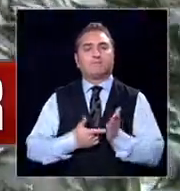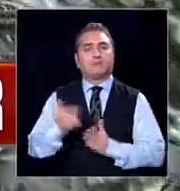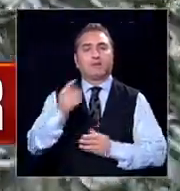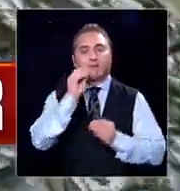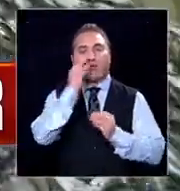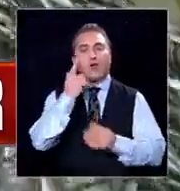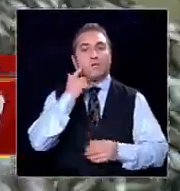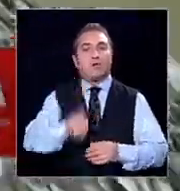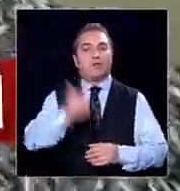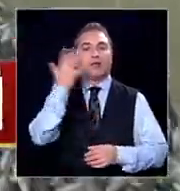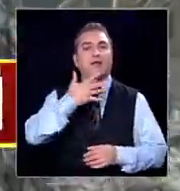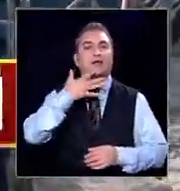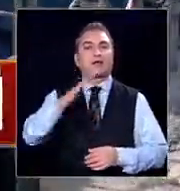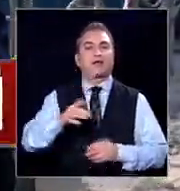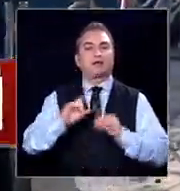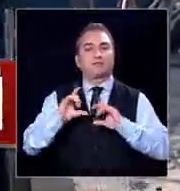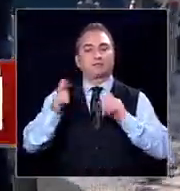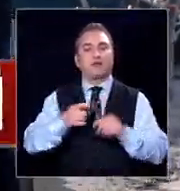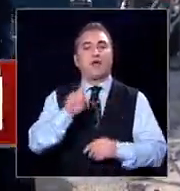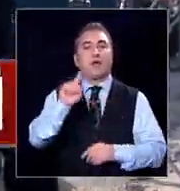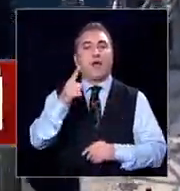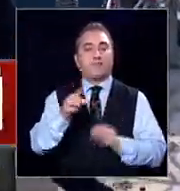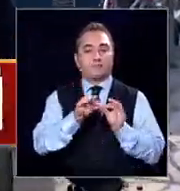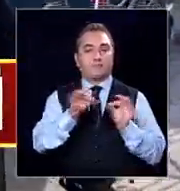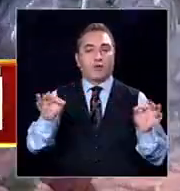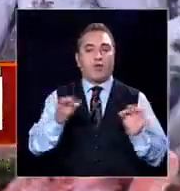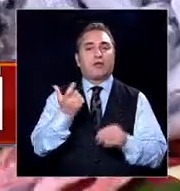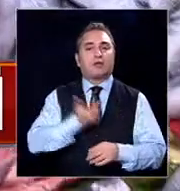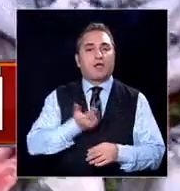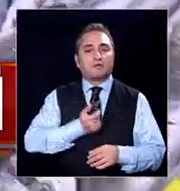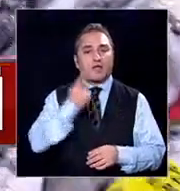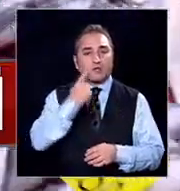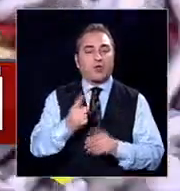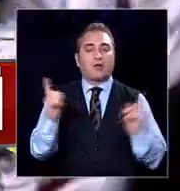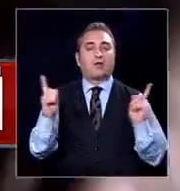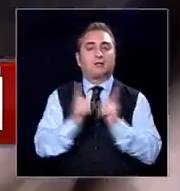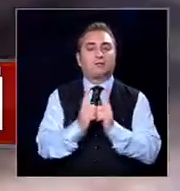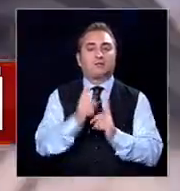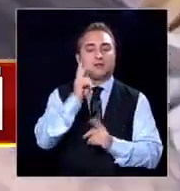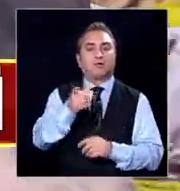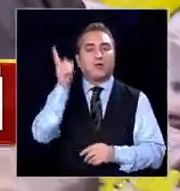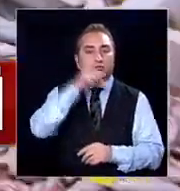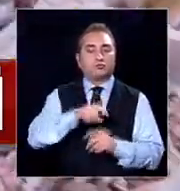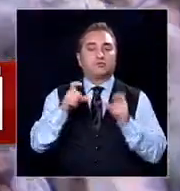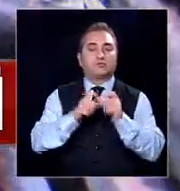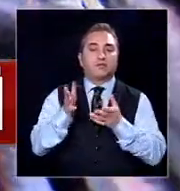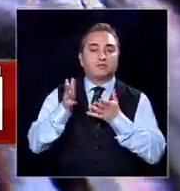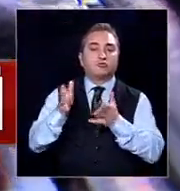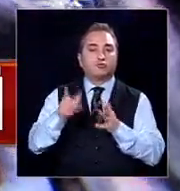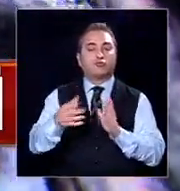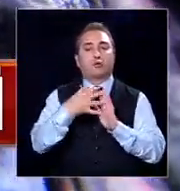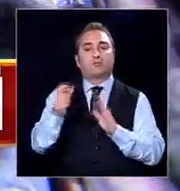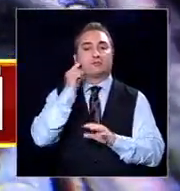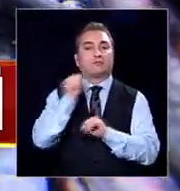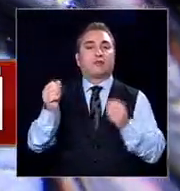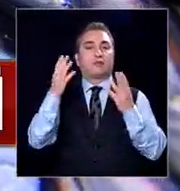Bakanlığı, Karadeniz'de avlanan hamsilerin boyunun yasal ölçüden kısa olduğunu, bu durumun stoklara etki edeceğini tespit etti.